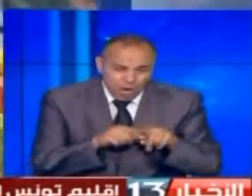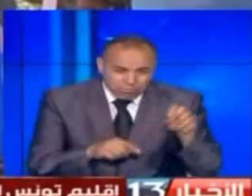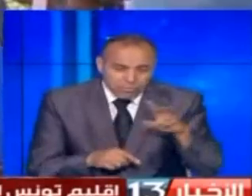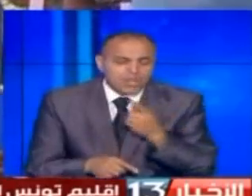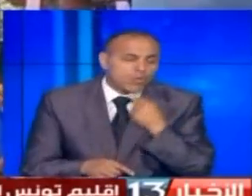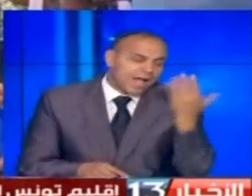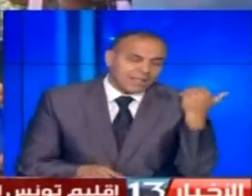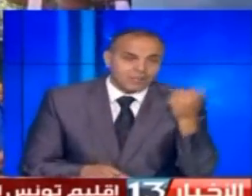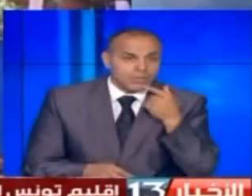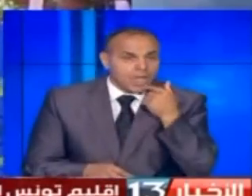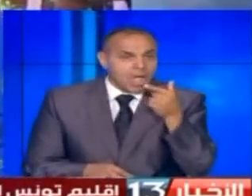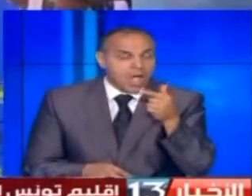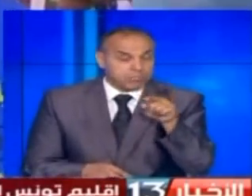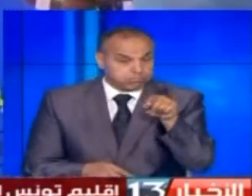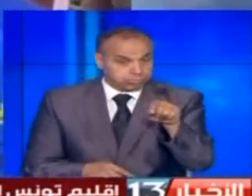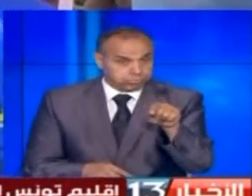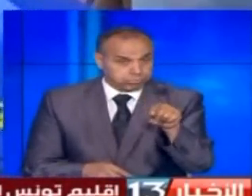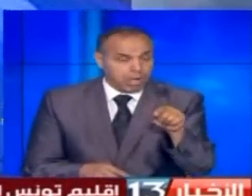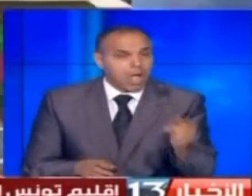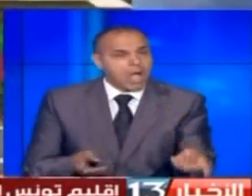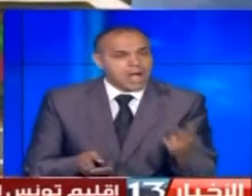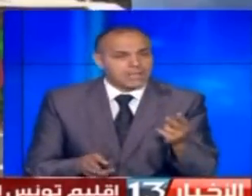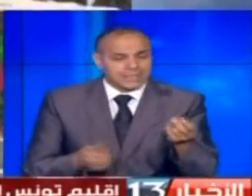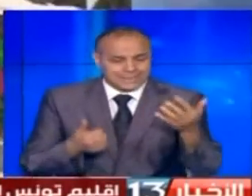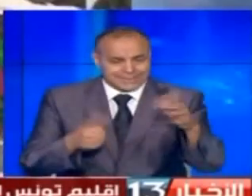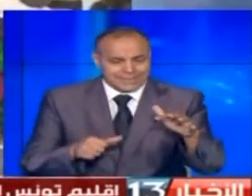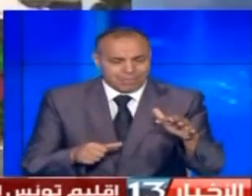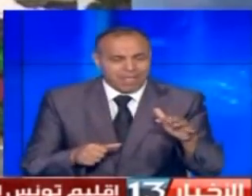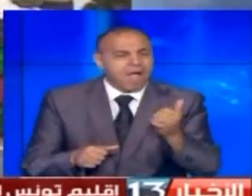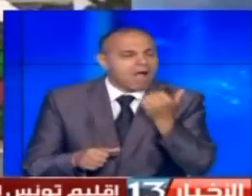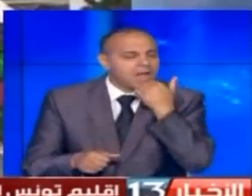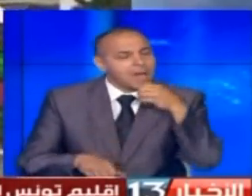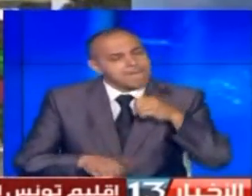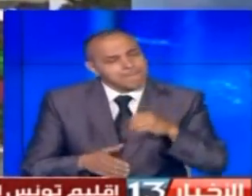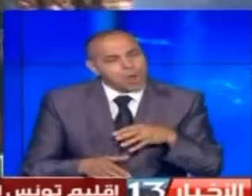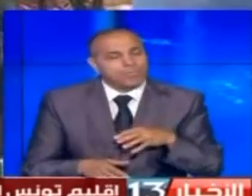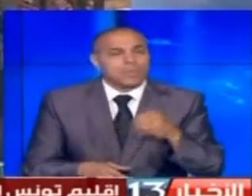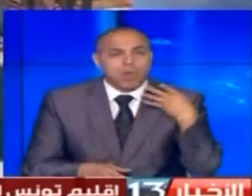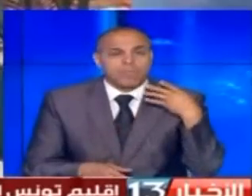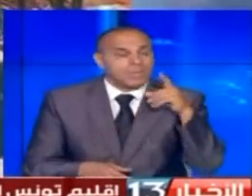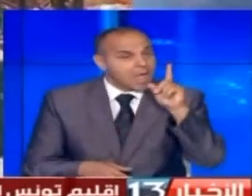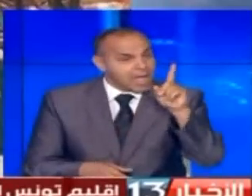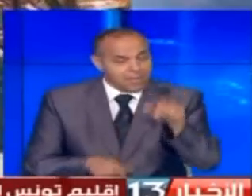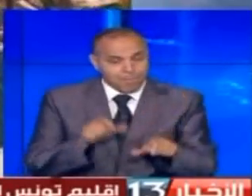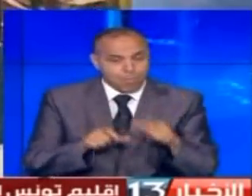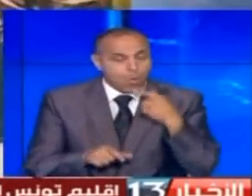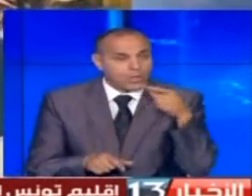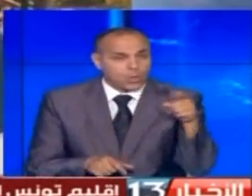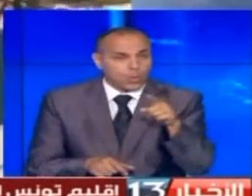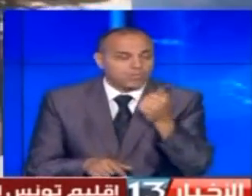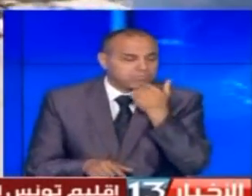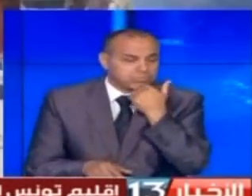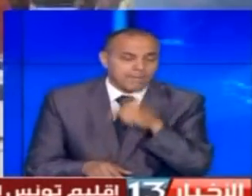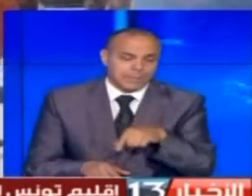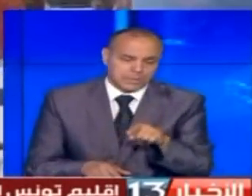جوان الماضي، والتي تم خلالها رفع أكثر من 600 مخالفة بيضاء، أكد عدد من المواطنين أن التجاوزات